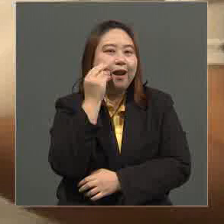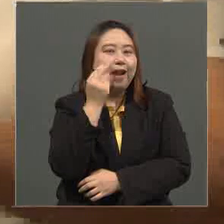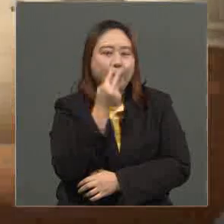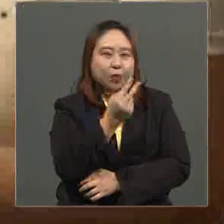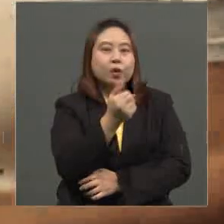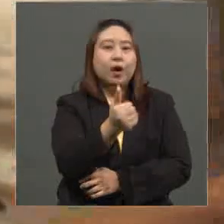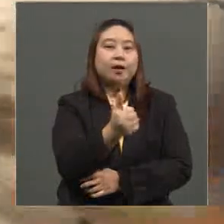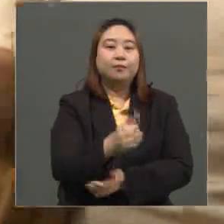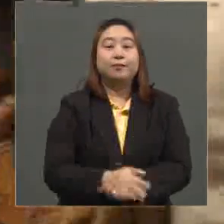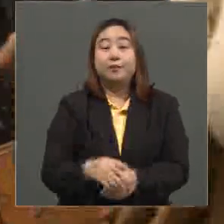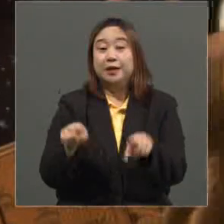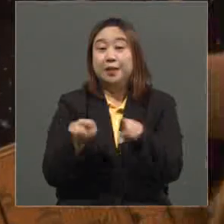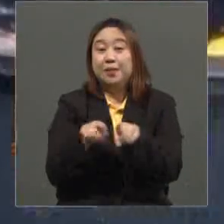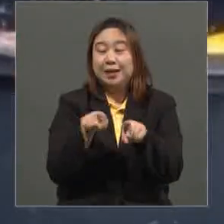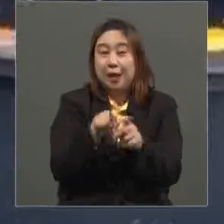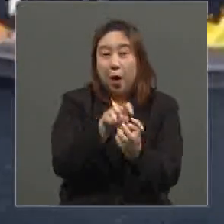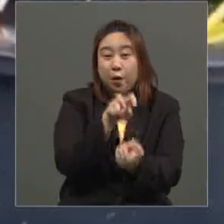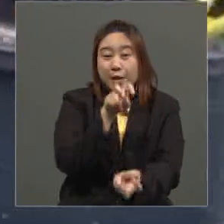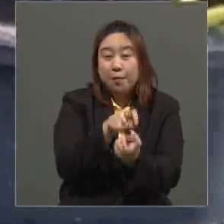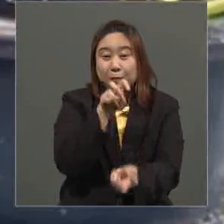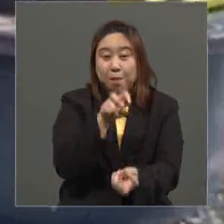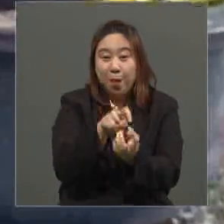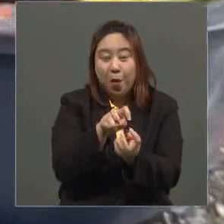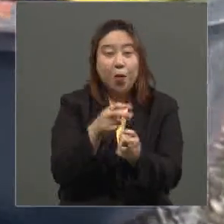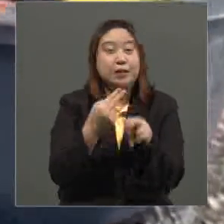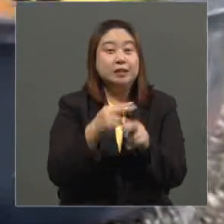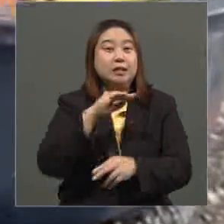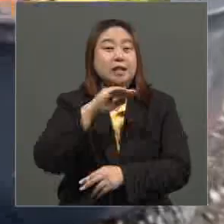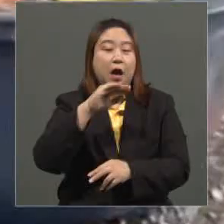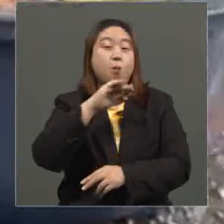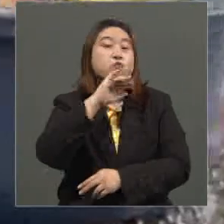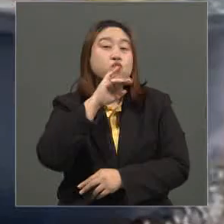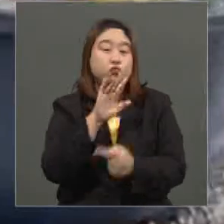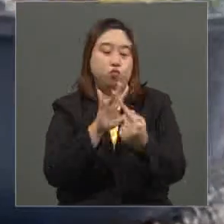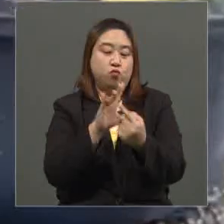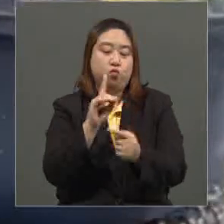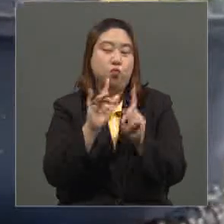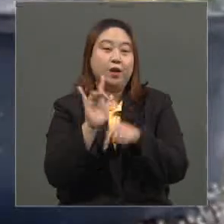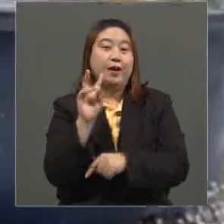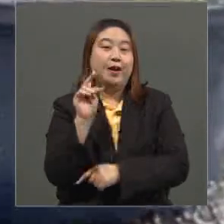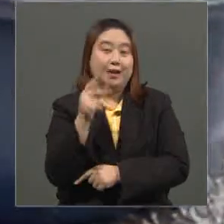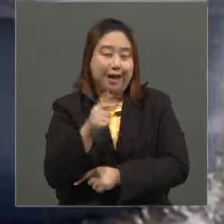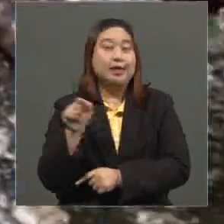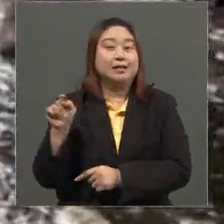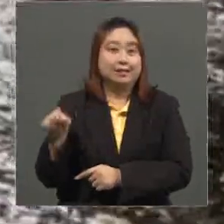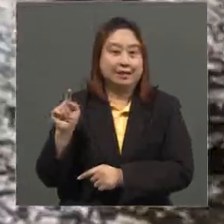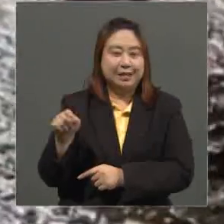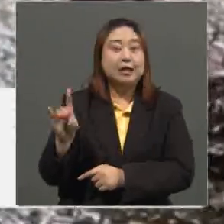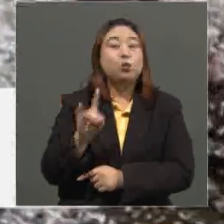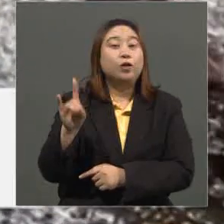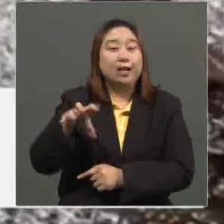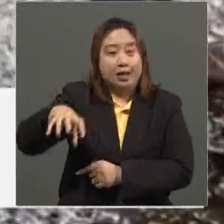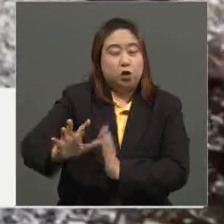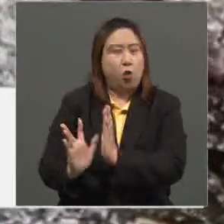เช่นเดียวกับน้องหมูเด้งฮิปโปโปแตสแคะที่สวนสัตว์เขาเขียวจังหวัดชลบุรีก็ยังคงเป็นไวรอลต่อ